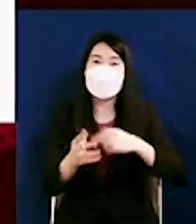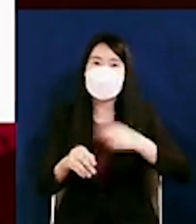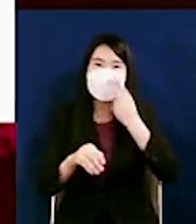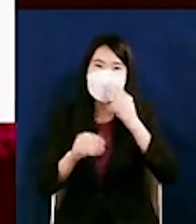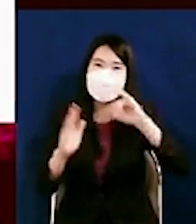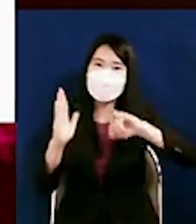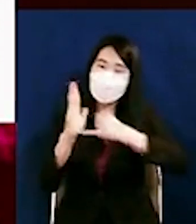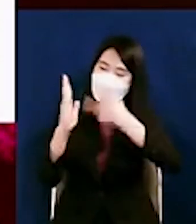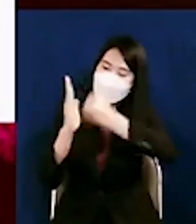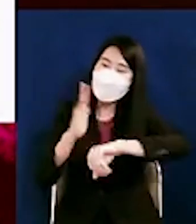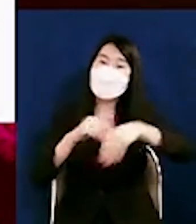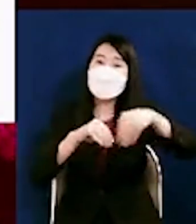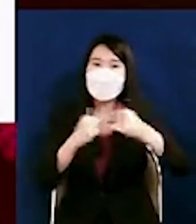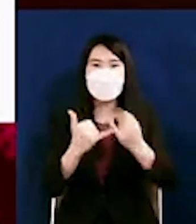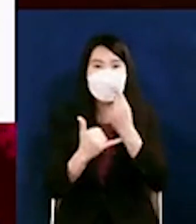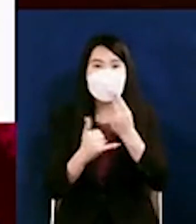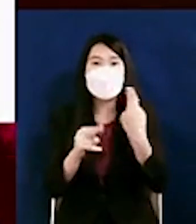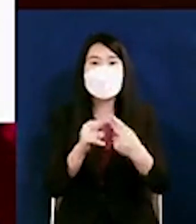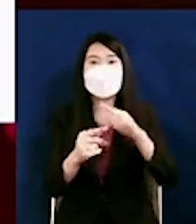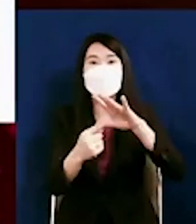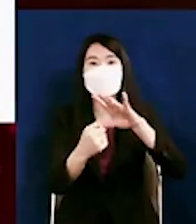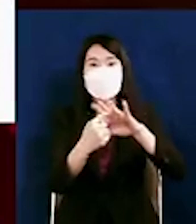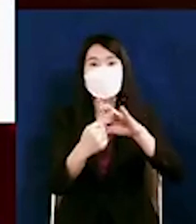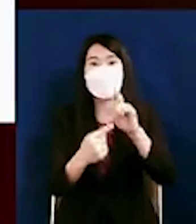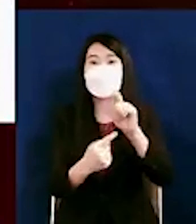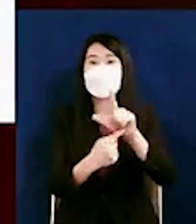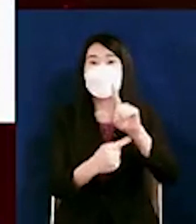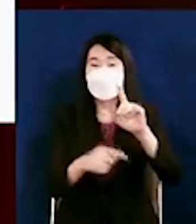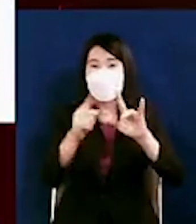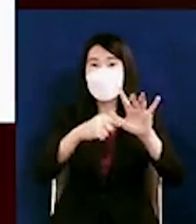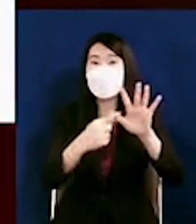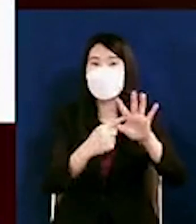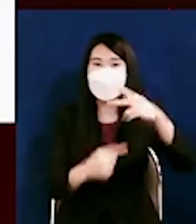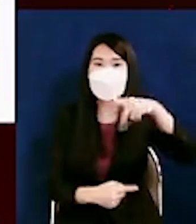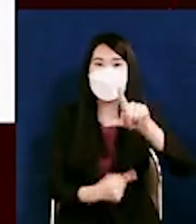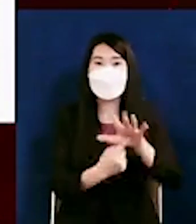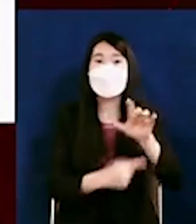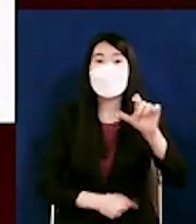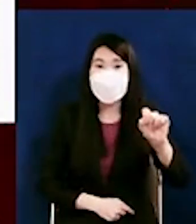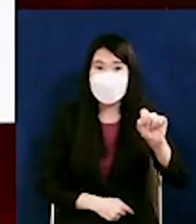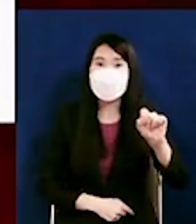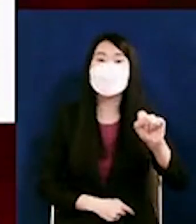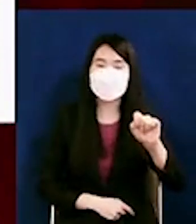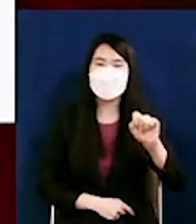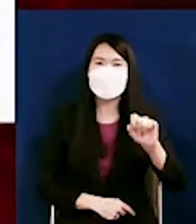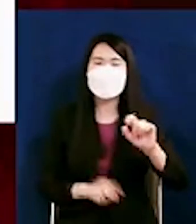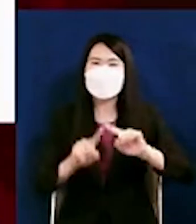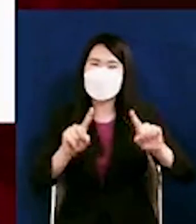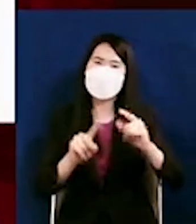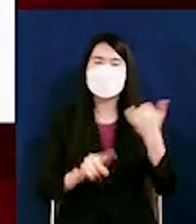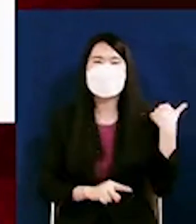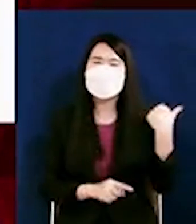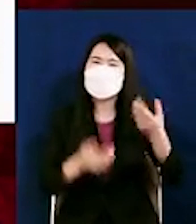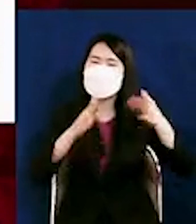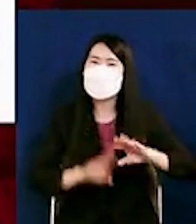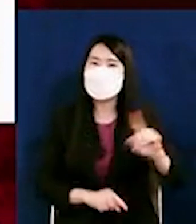ๆต่อไปอันนี้เป็นเรื่องอัลฟาพลัสทีนี้อย่างนี้ครับอัลฟาพลัสเนี่ยมันมีอะไรอย่างไ